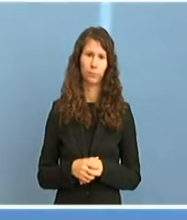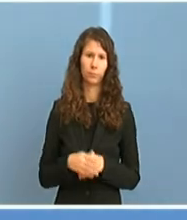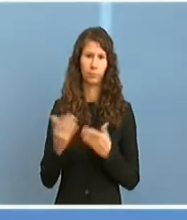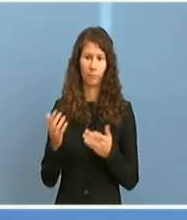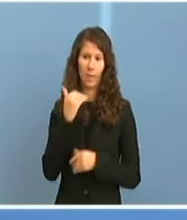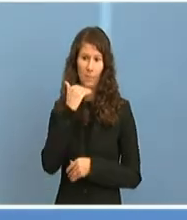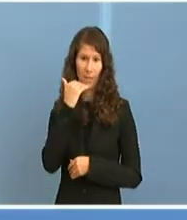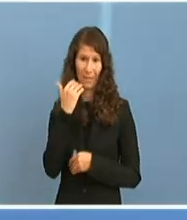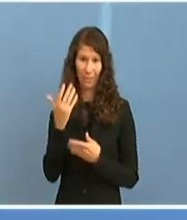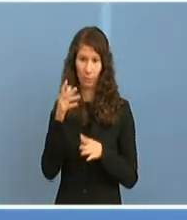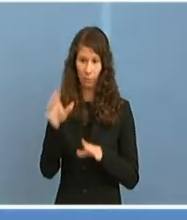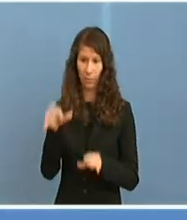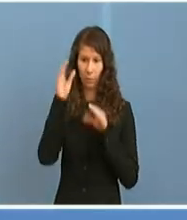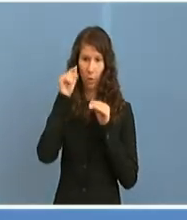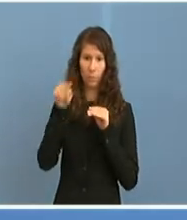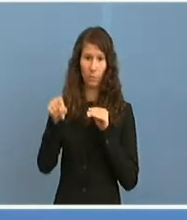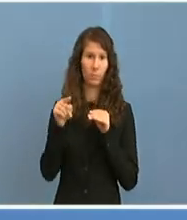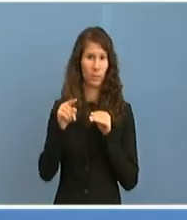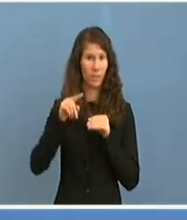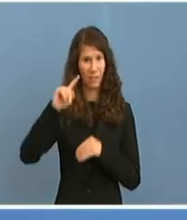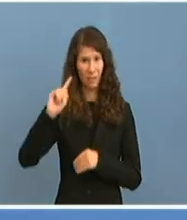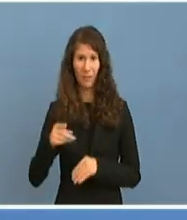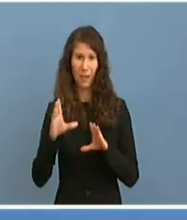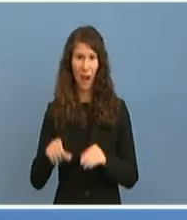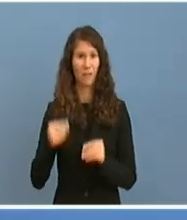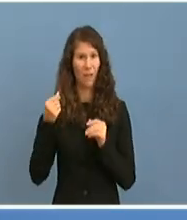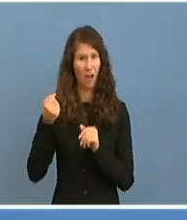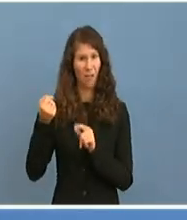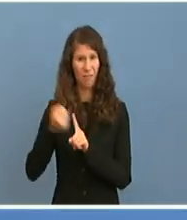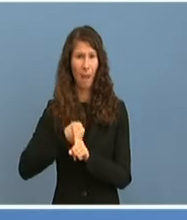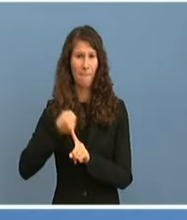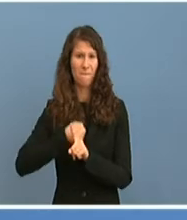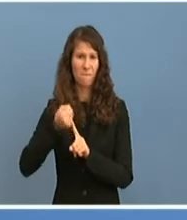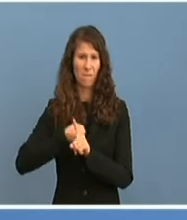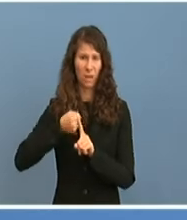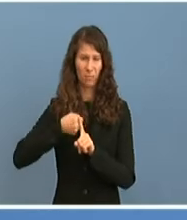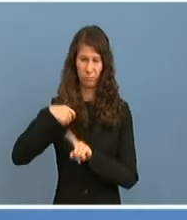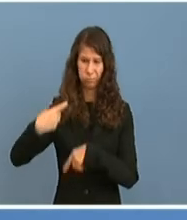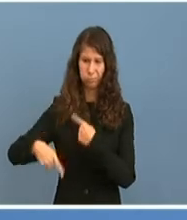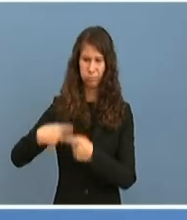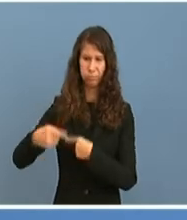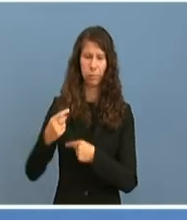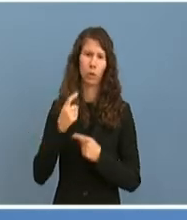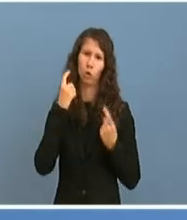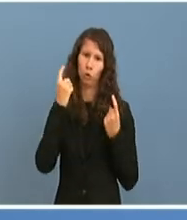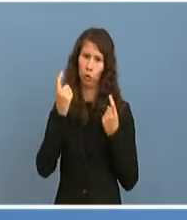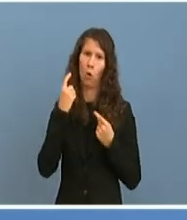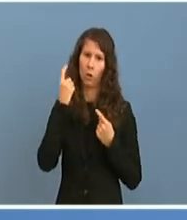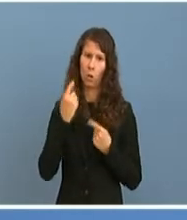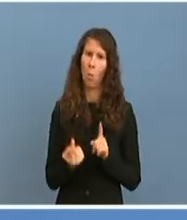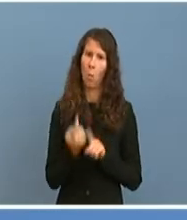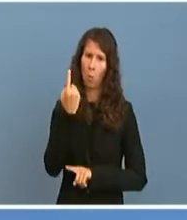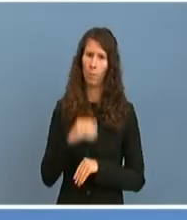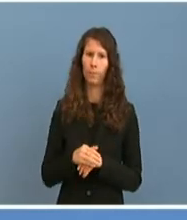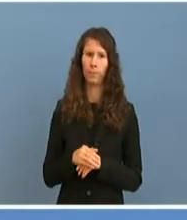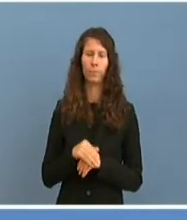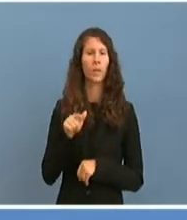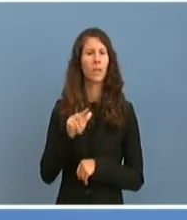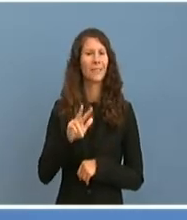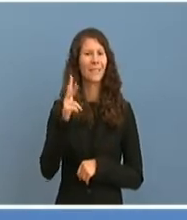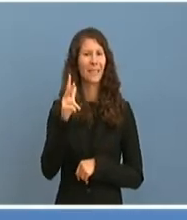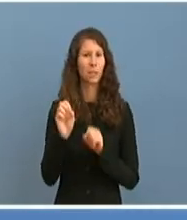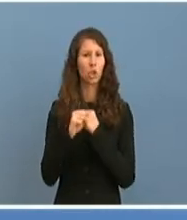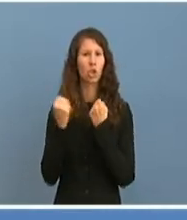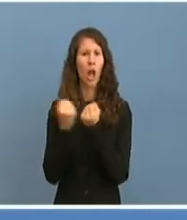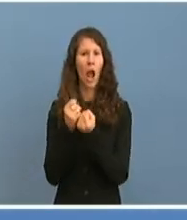zur Kenntnis, dass Kampfhandlungen andauern. Auch dritte Staaten, die diesen Konflikt